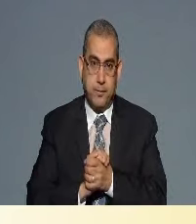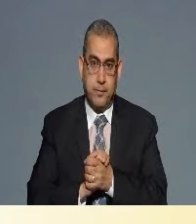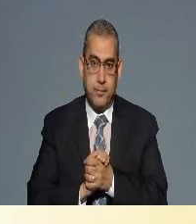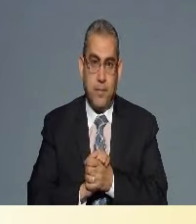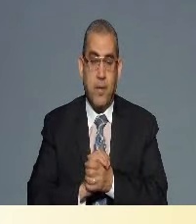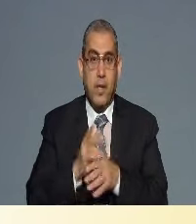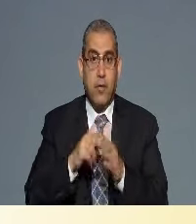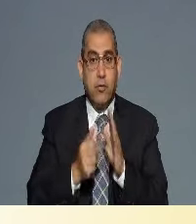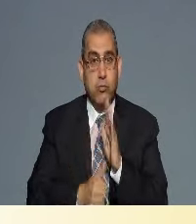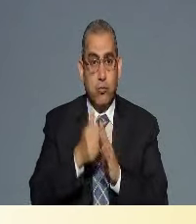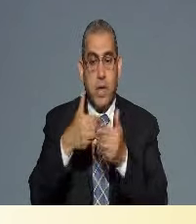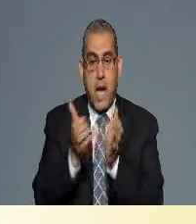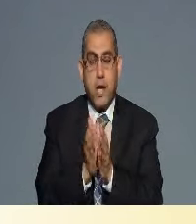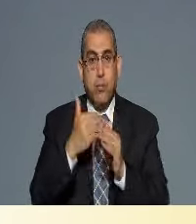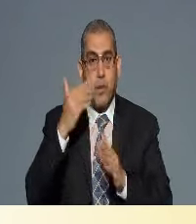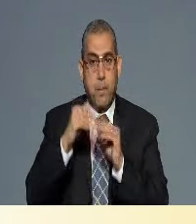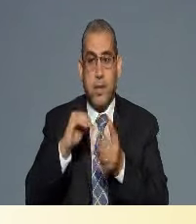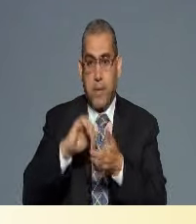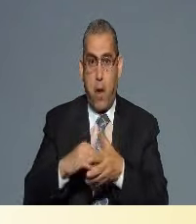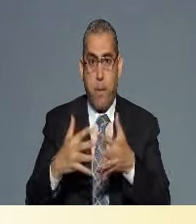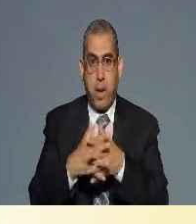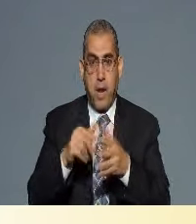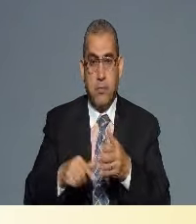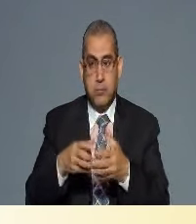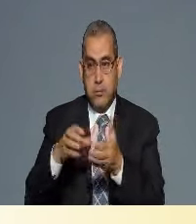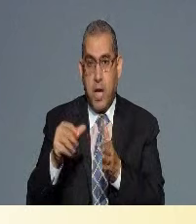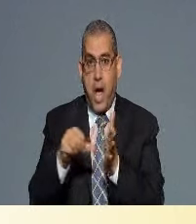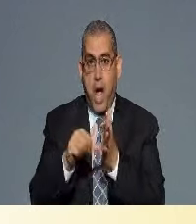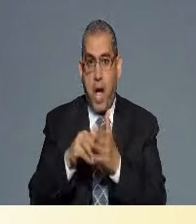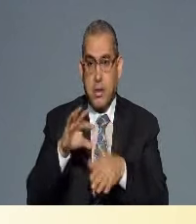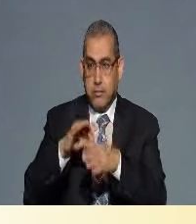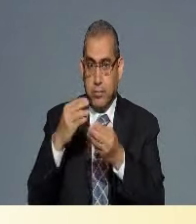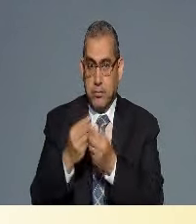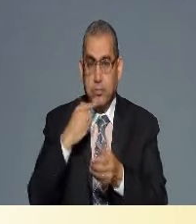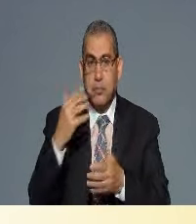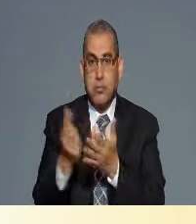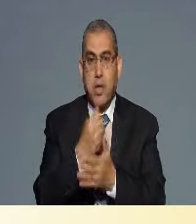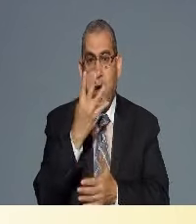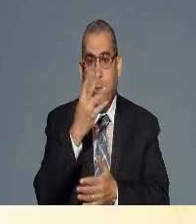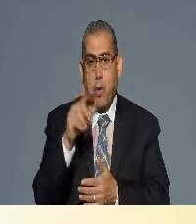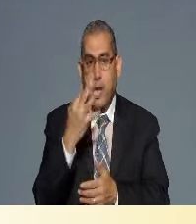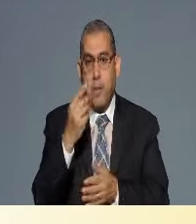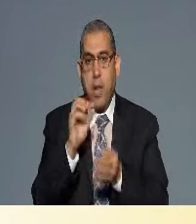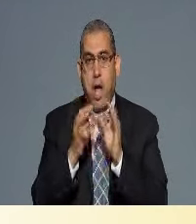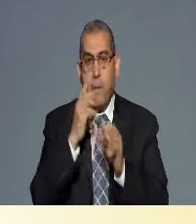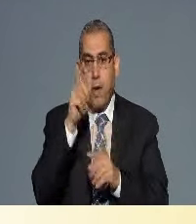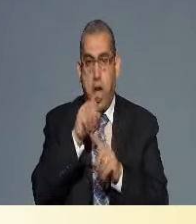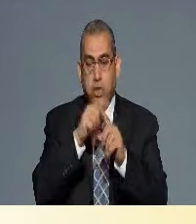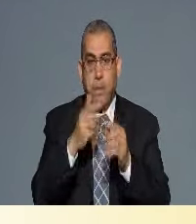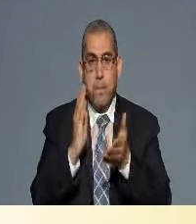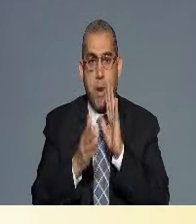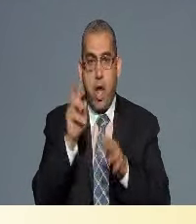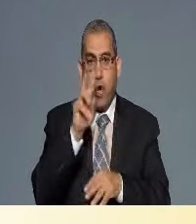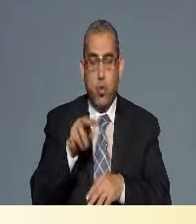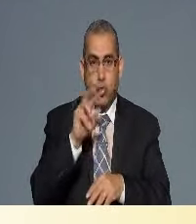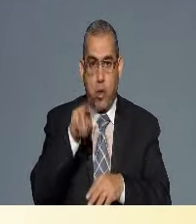جهاز مستقبل مصر بالتعاون مع القطاع الخاص في تحقيق 4.3 مليار دولار في هذه في